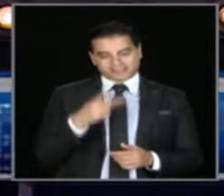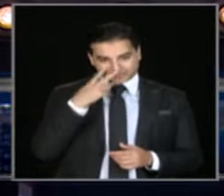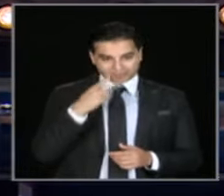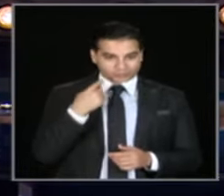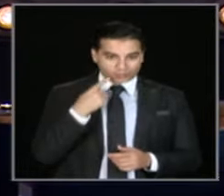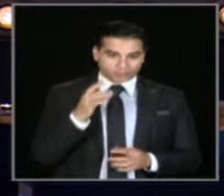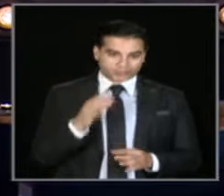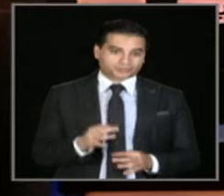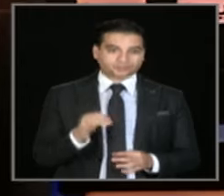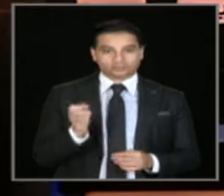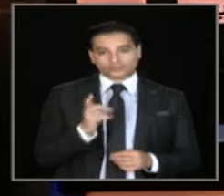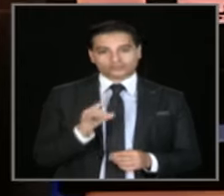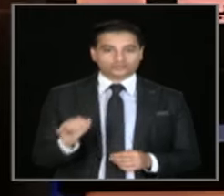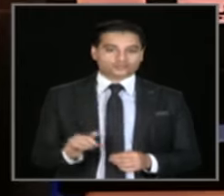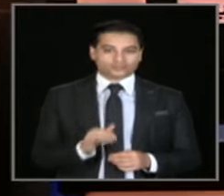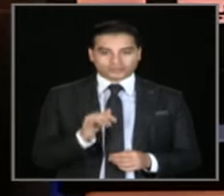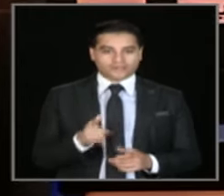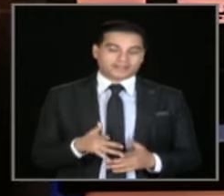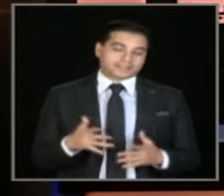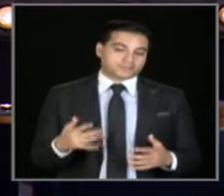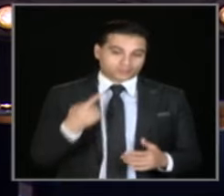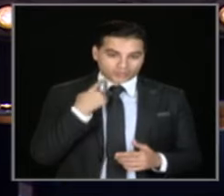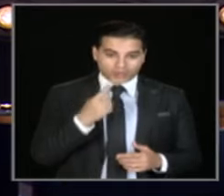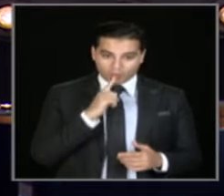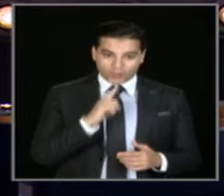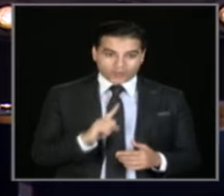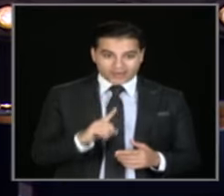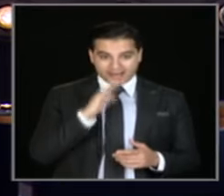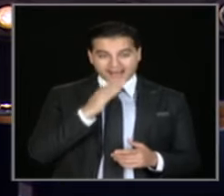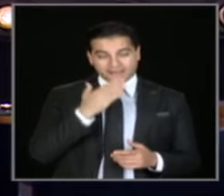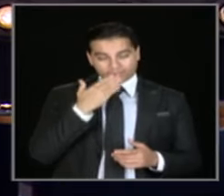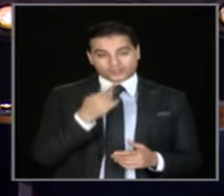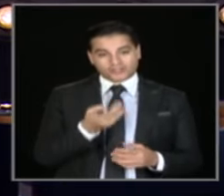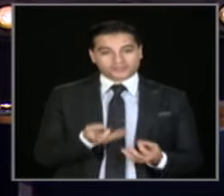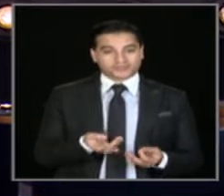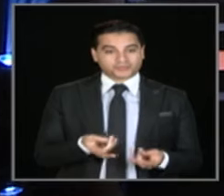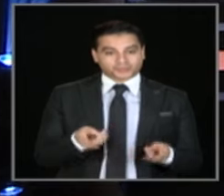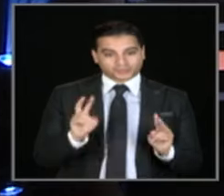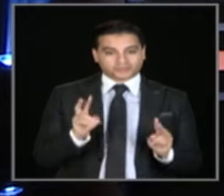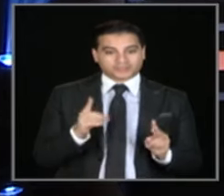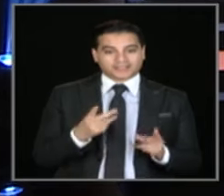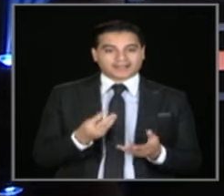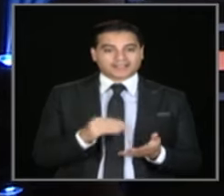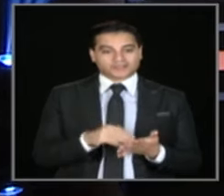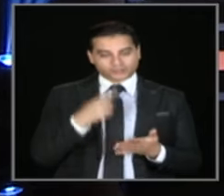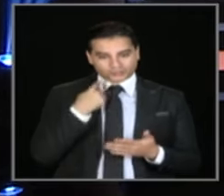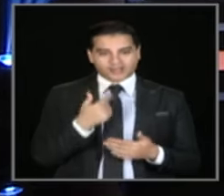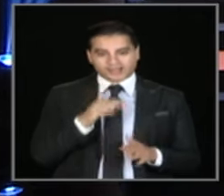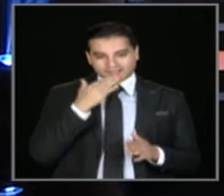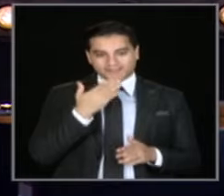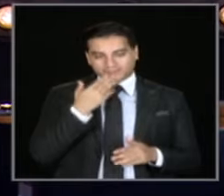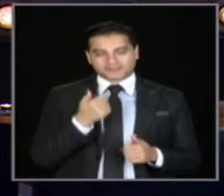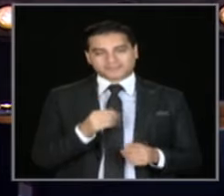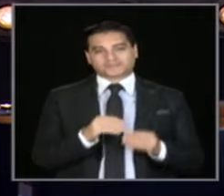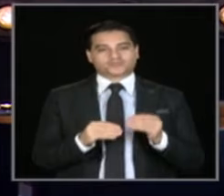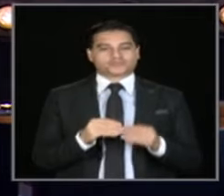خسارة يا مصطفى كبيرة، ولكن الحمد لله إن أنتوا خدتوش 30 نقطة. الحمد لله.